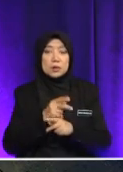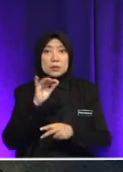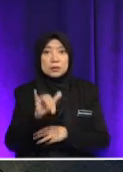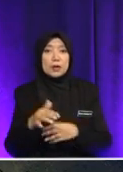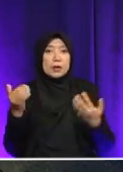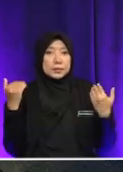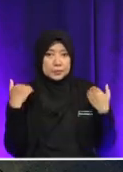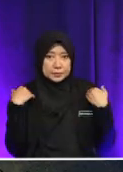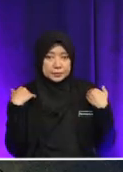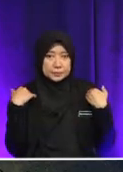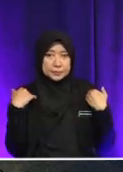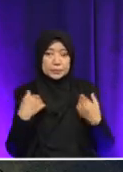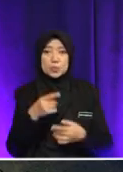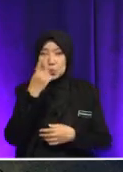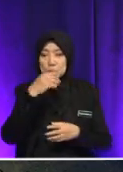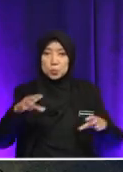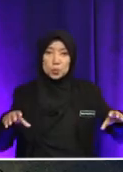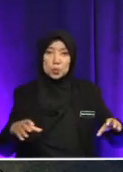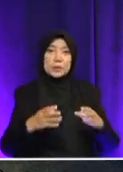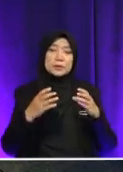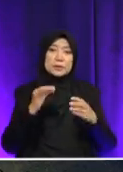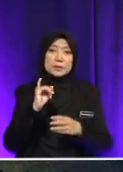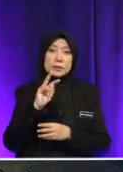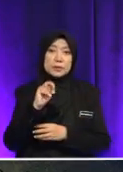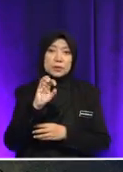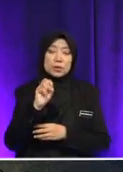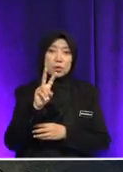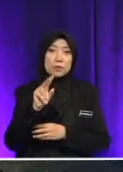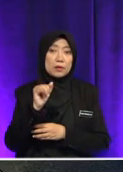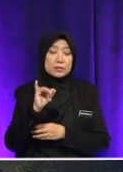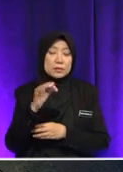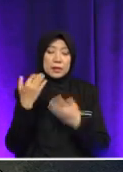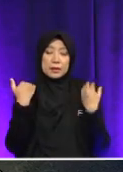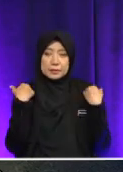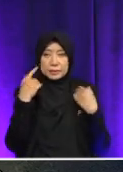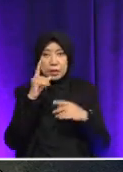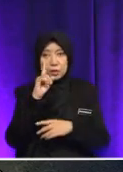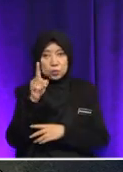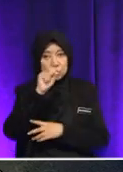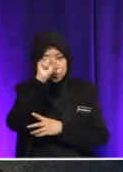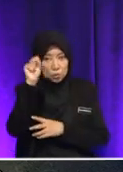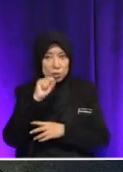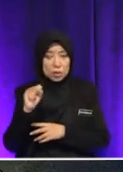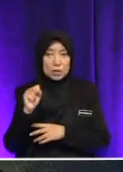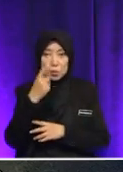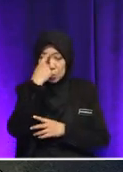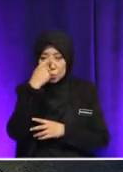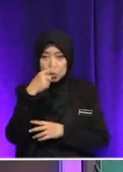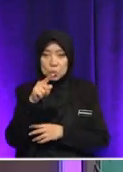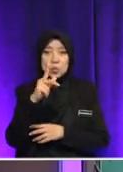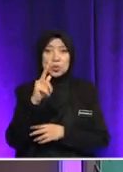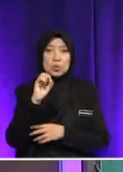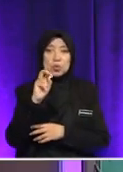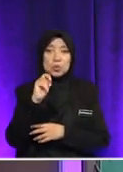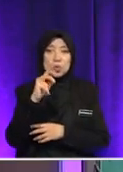so untuk membuat inovasi Saya telah merangkai satu soal lari kecipta untuk konkrit yang